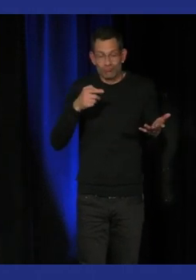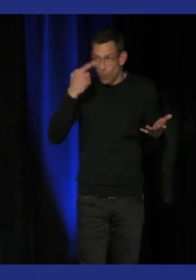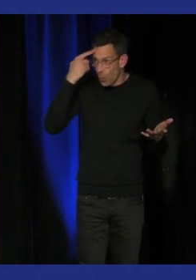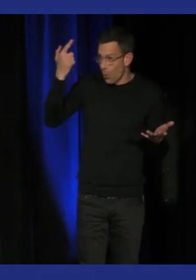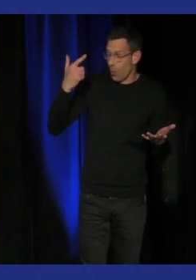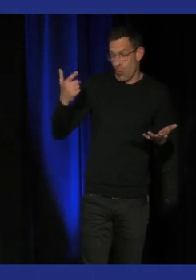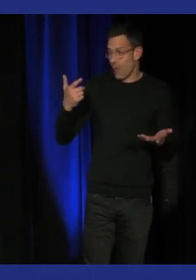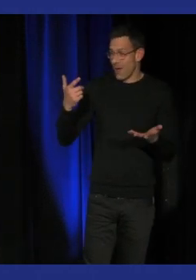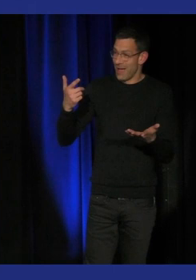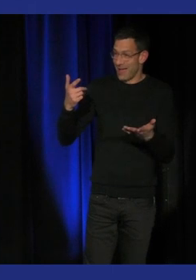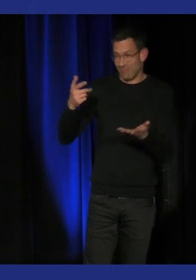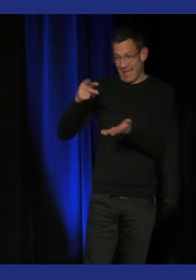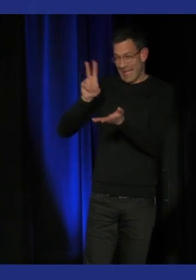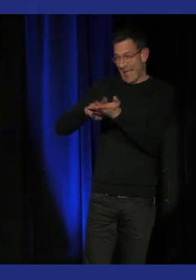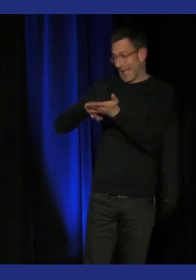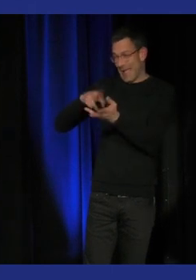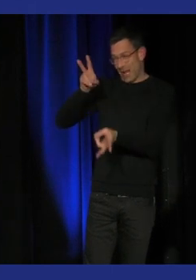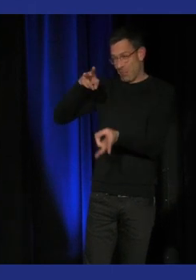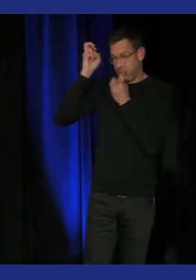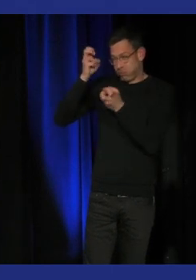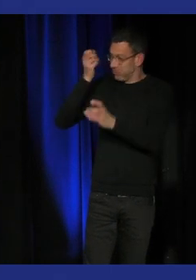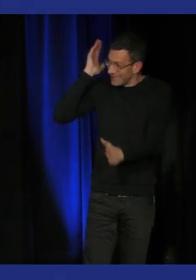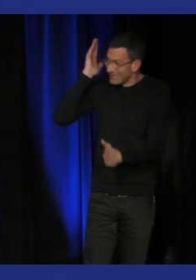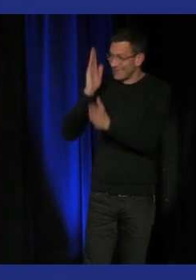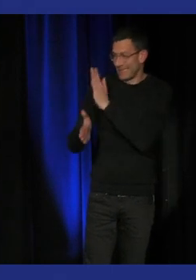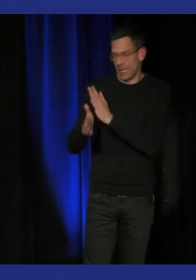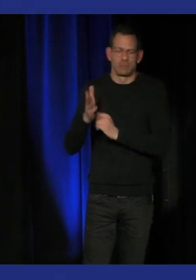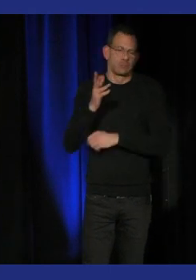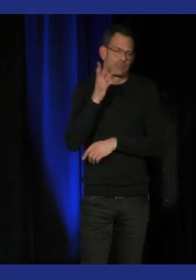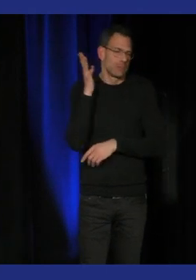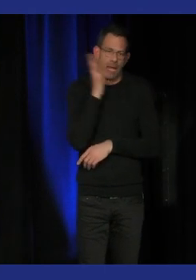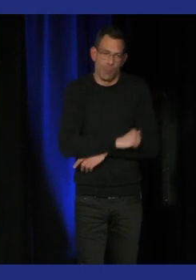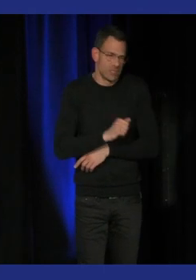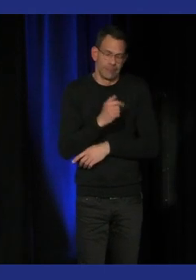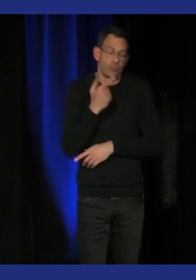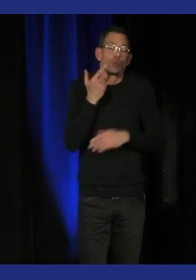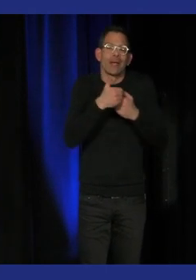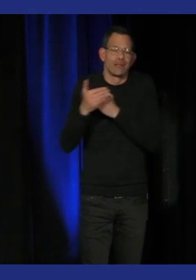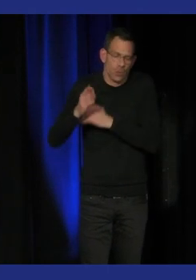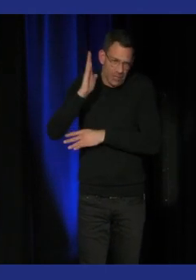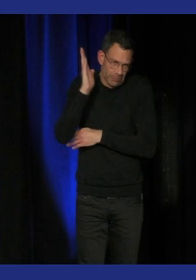accéder au réel de manière pure. Donc nous passons toujours par des catégories. Mais le problème vient quand une